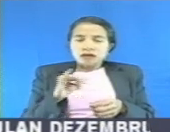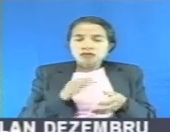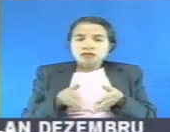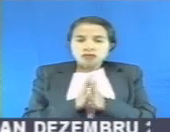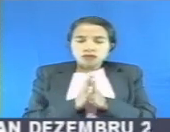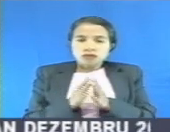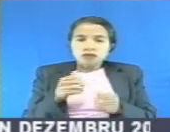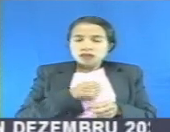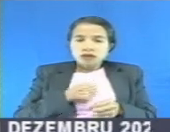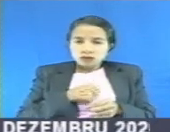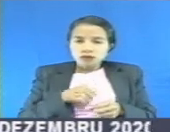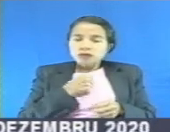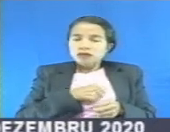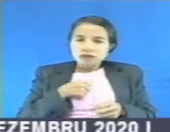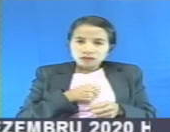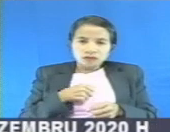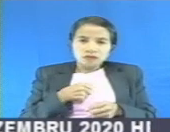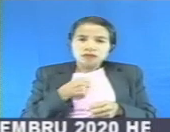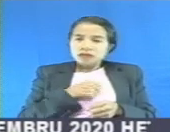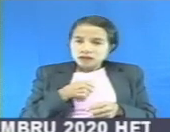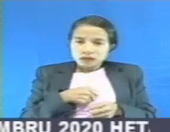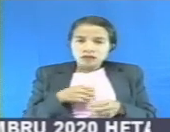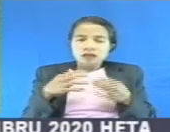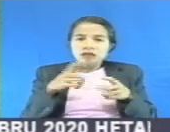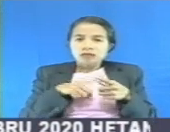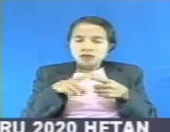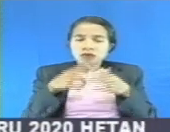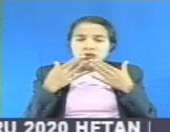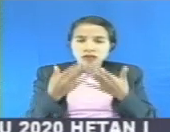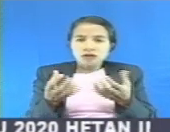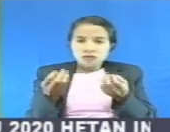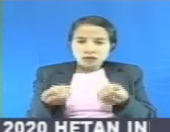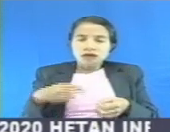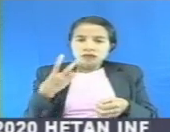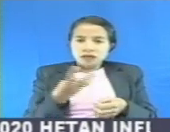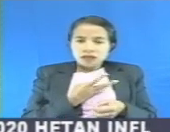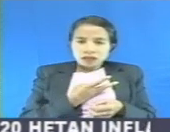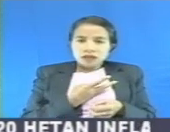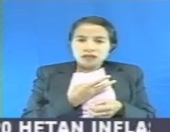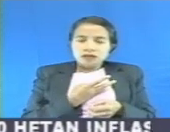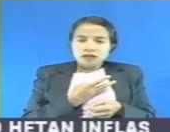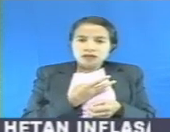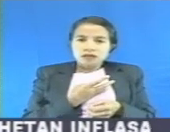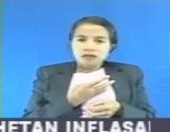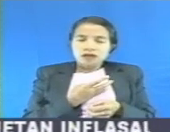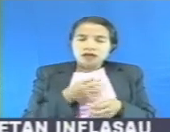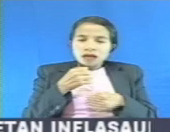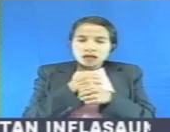desculpa, hato des amine desculpa. Depois obrigado barat, baita.